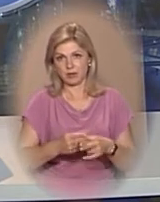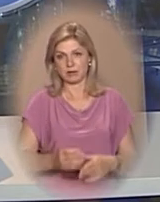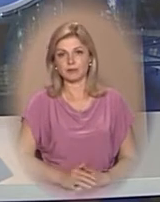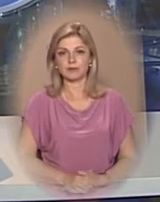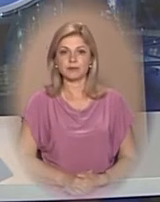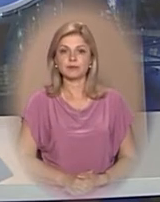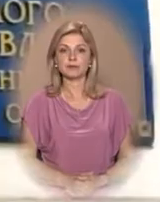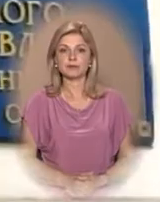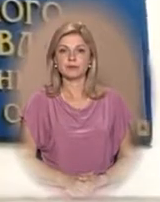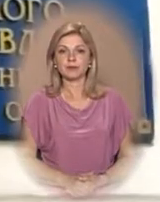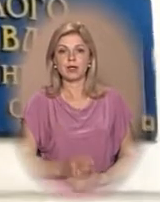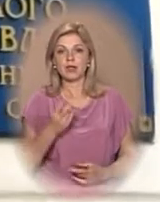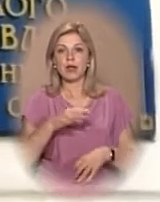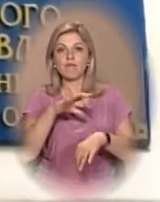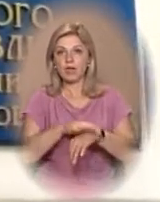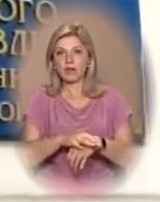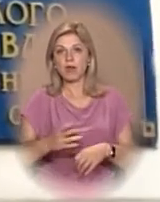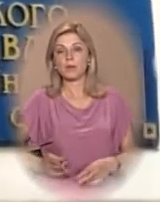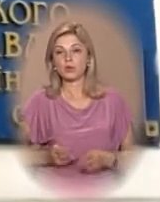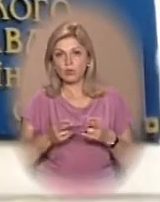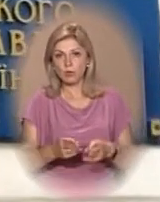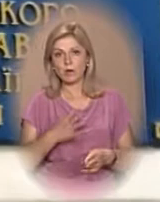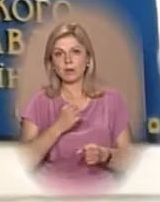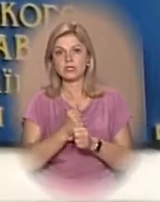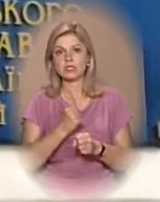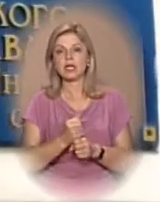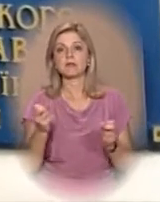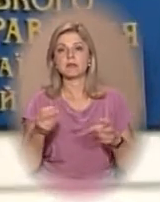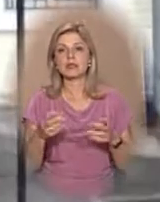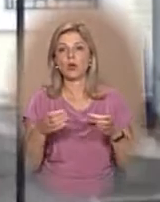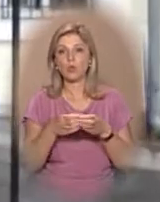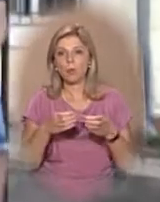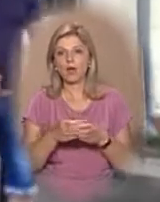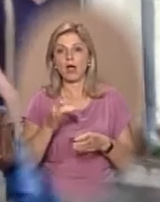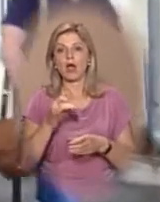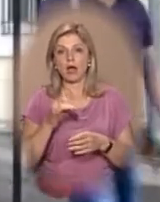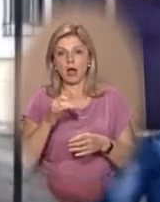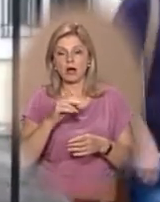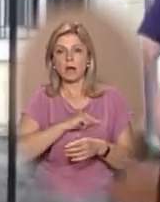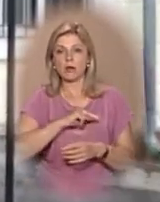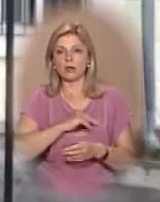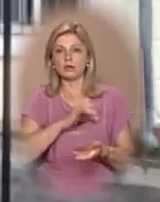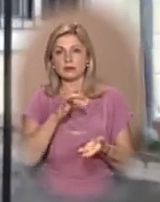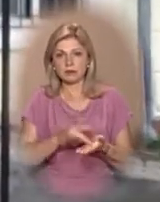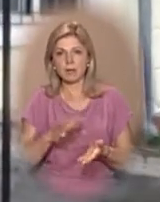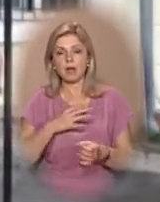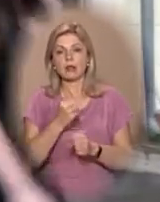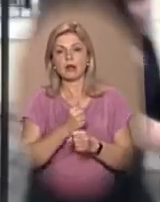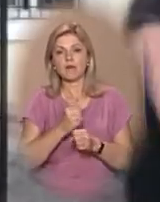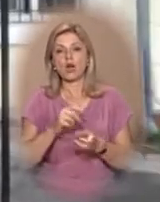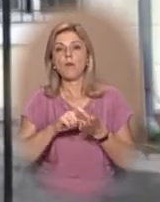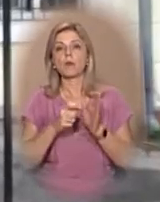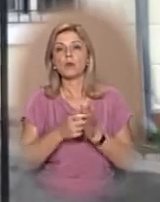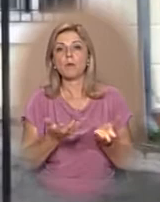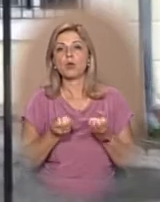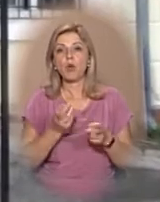міста. Для виявлення злочинців були створені мобільні групи з числа оперативних працівників міста. Відпрацьовувалися пункти прийому